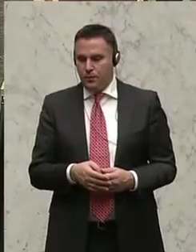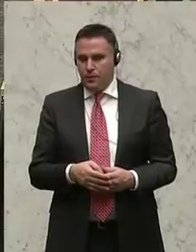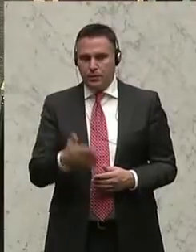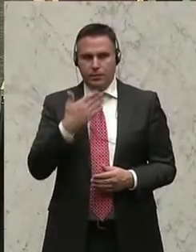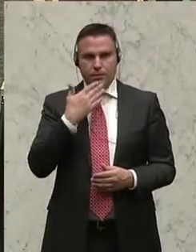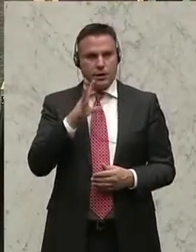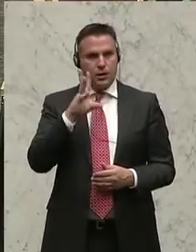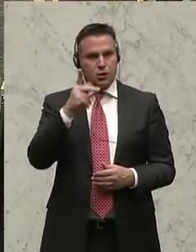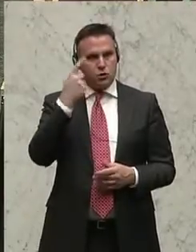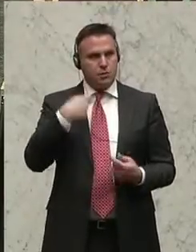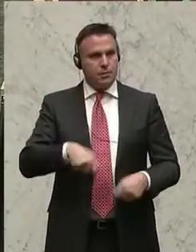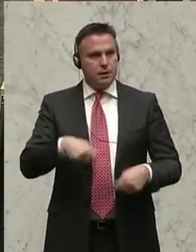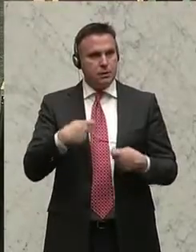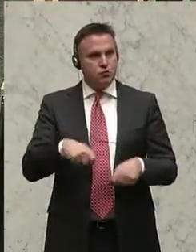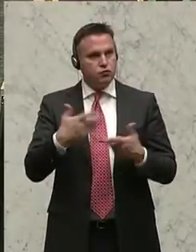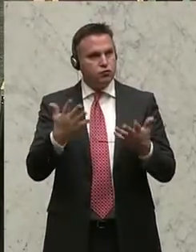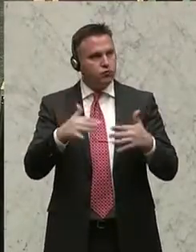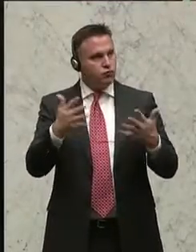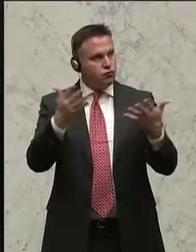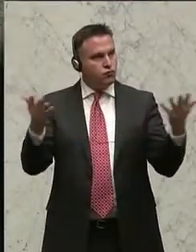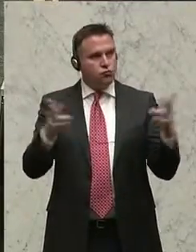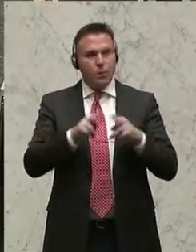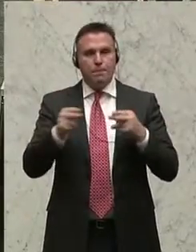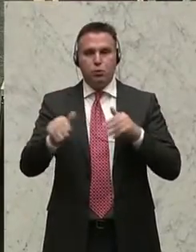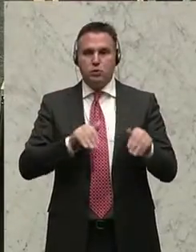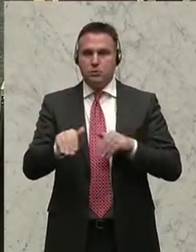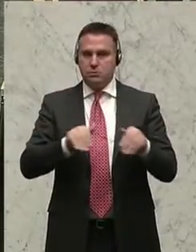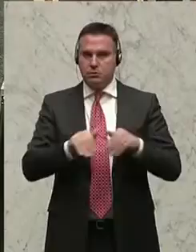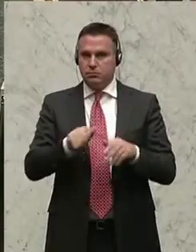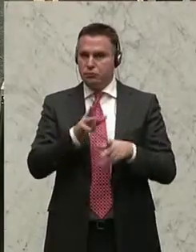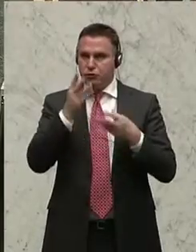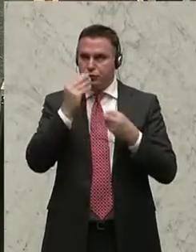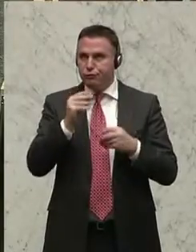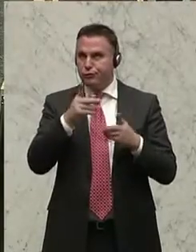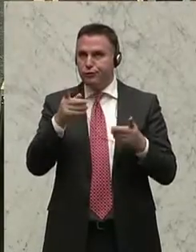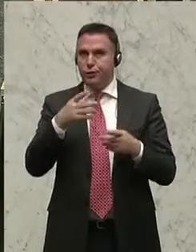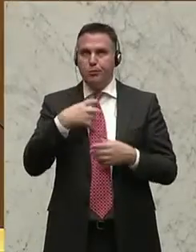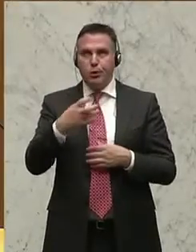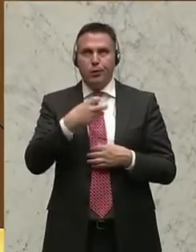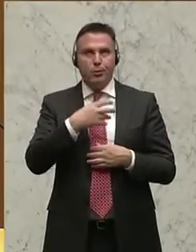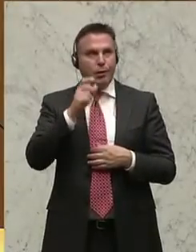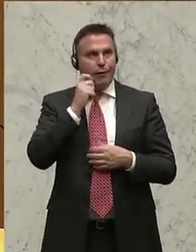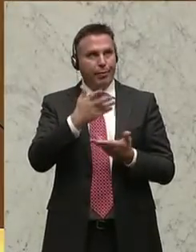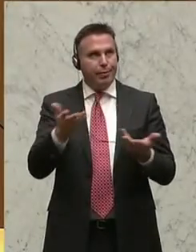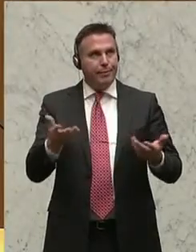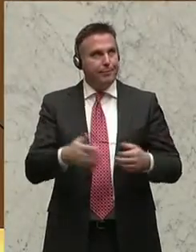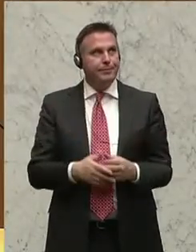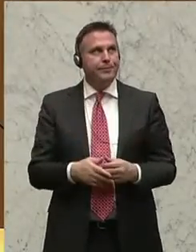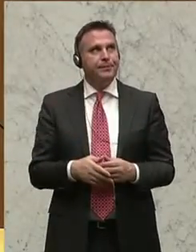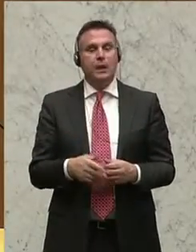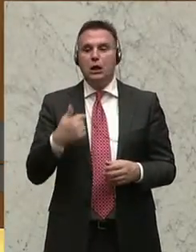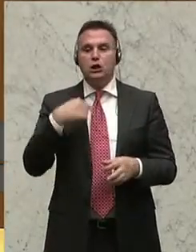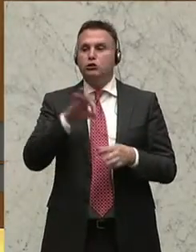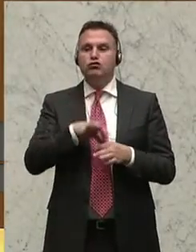Rainer Hable, Budgetsprecher der NEOS. Herr Bundesminister, geschätzte Bürgerinnen und Bürger, wir dürfen